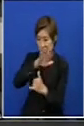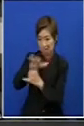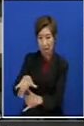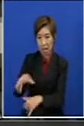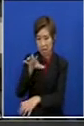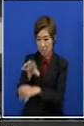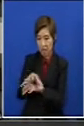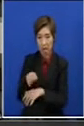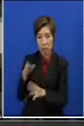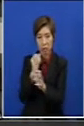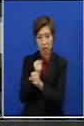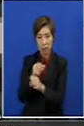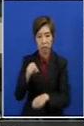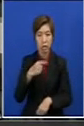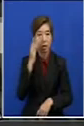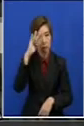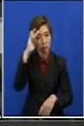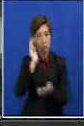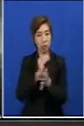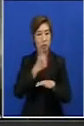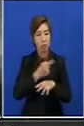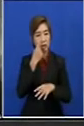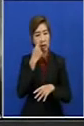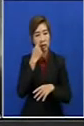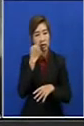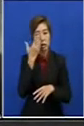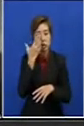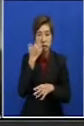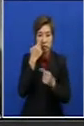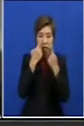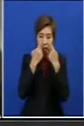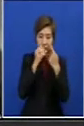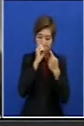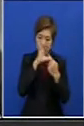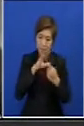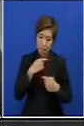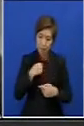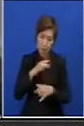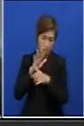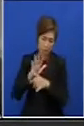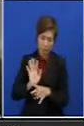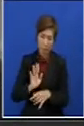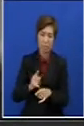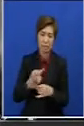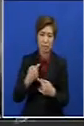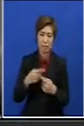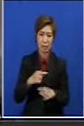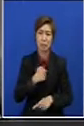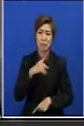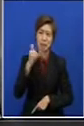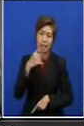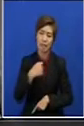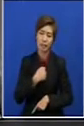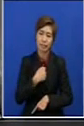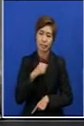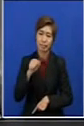ติมเผ่าชี้แจงเรื่องนี้ทั้งน้ำตา แรงกดดันมันสูงมากความกดดันมันสูงแต่ผมเองเนี่ยอาจจะเป็นไม่ได้ว่าผมก็อา